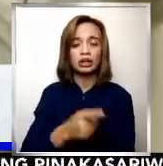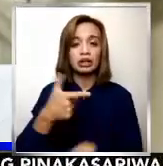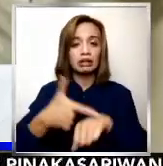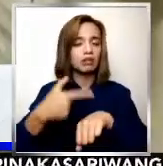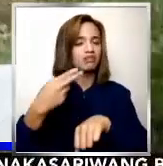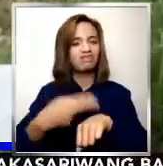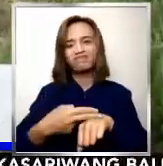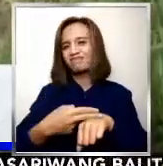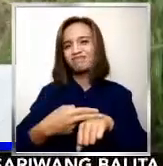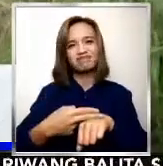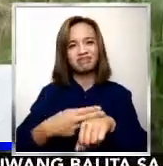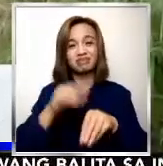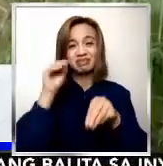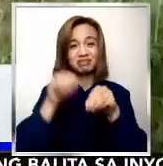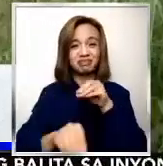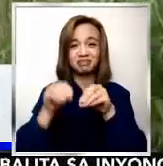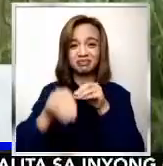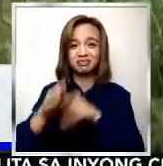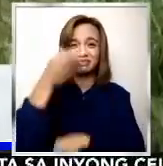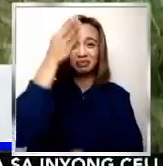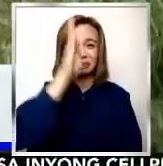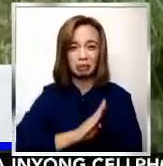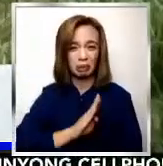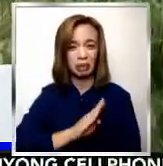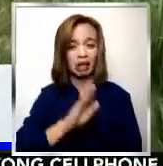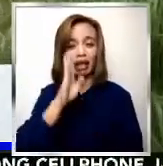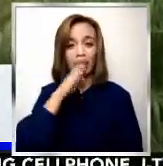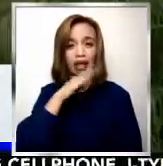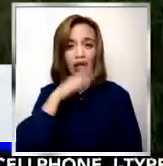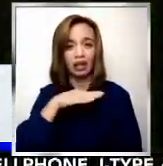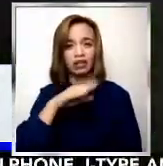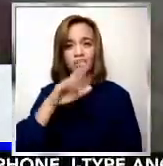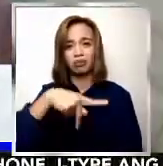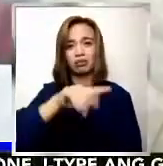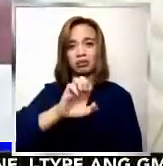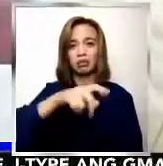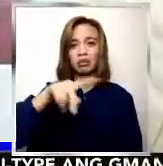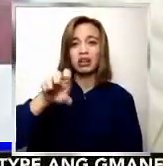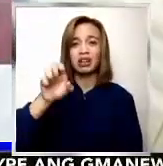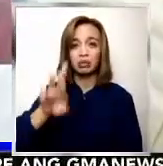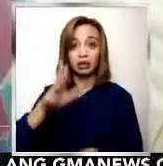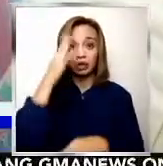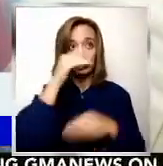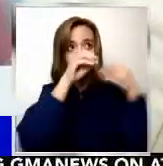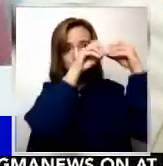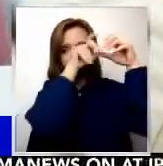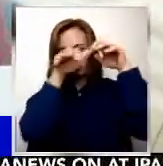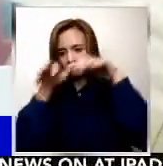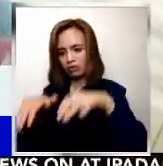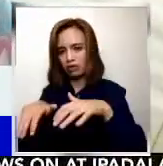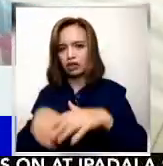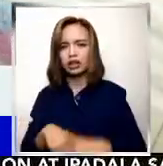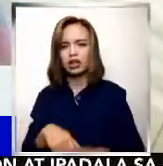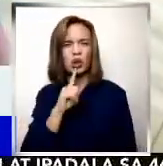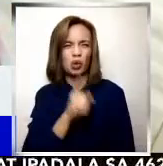na sili at bell pepper, winasak ng gumuhong lupa. Malungkot na malungkot po.